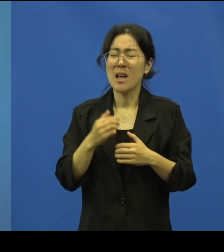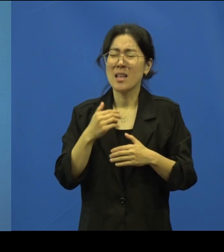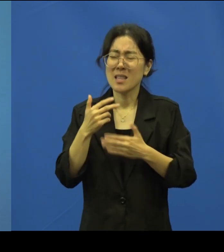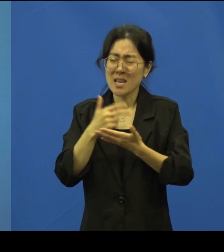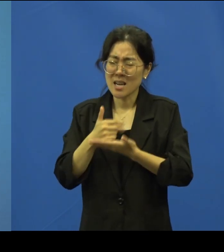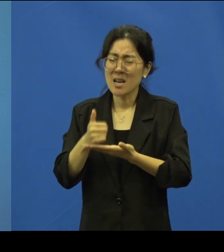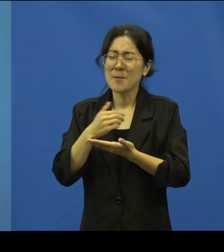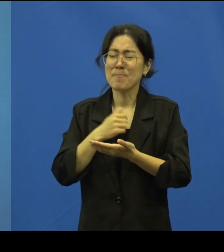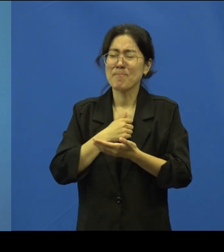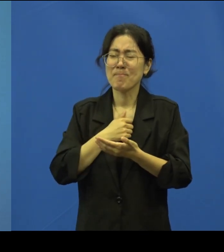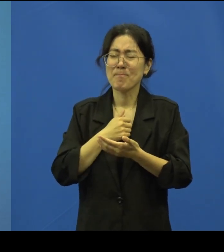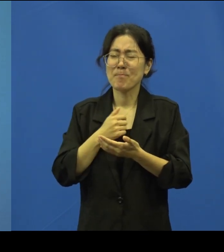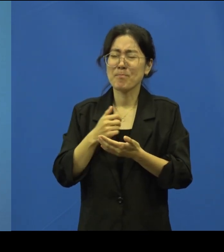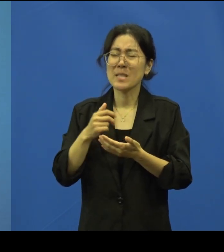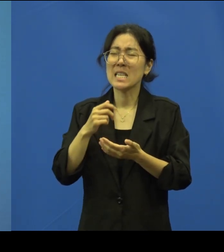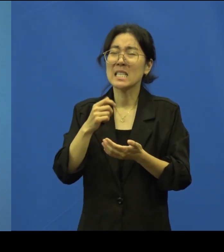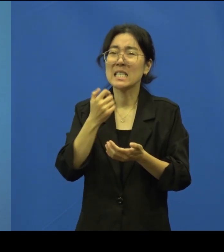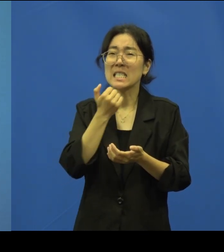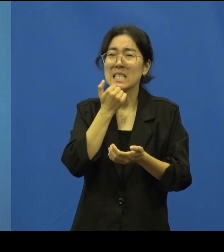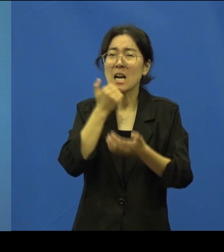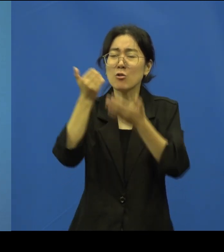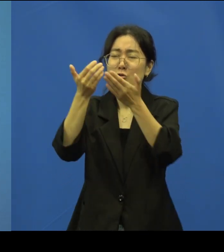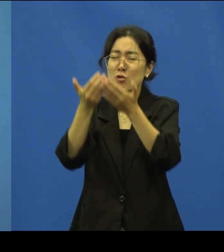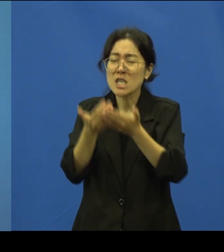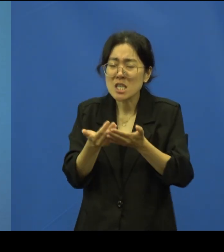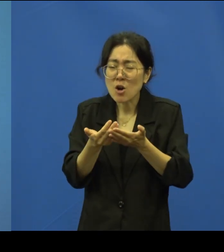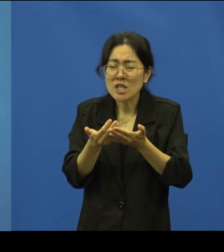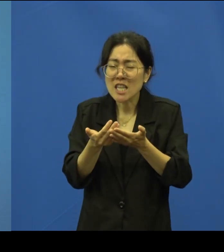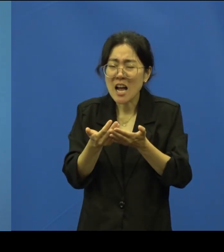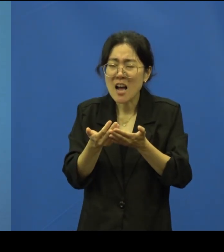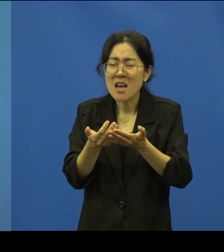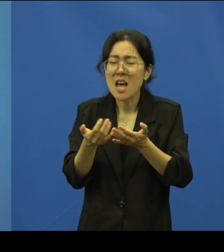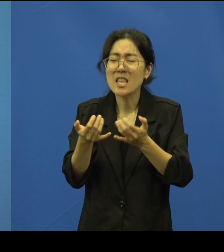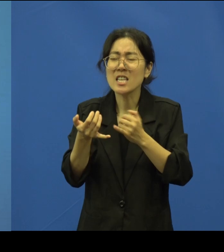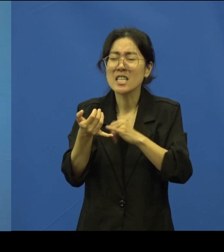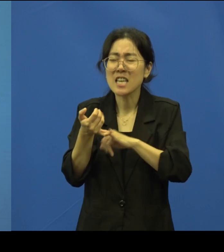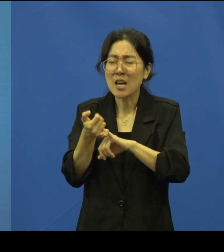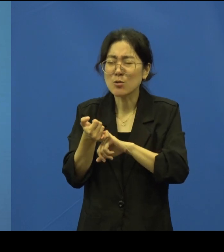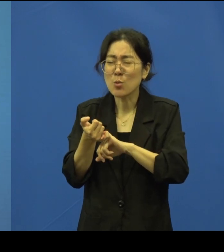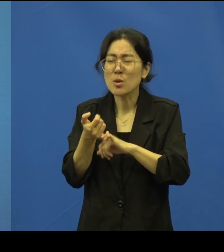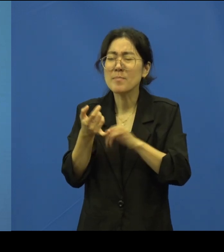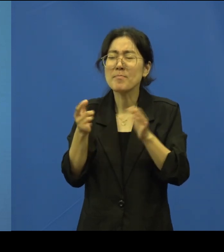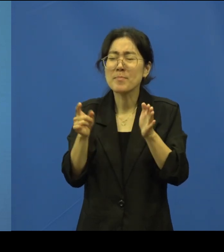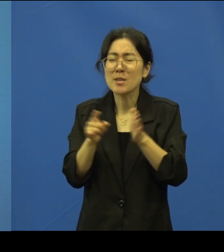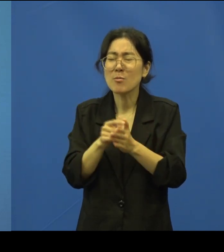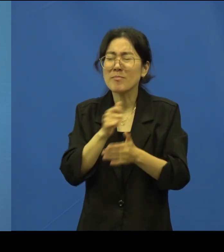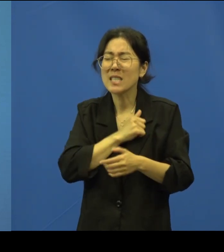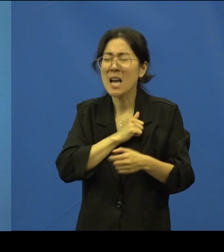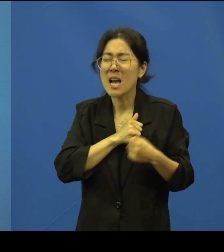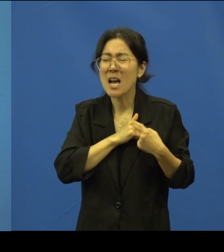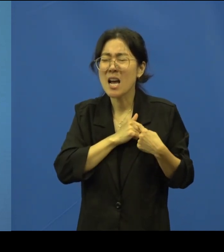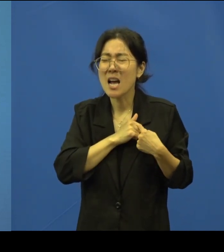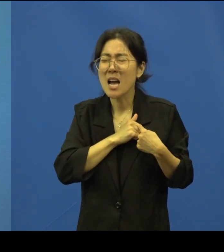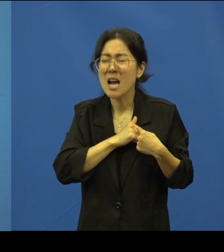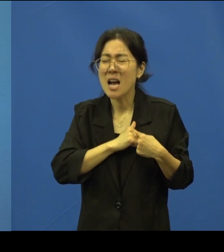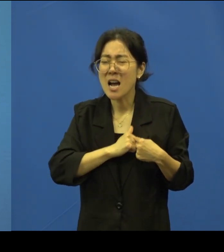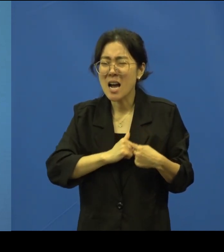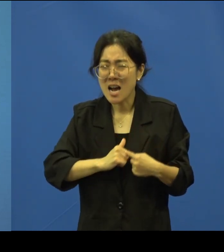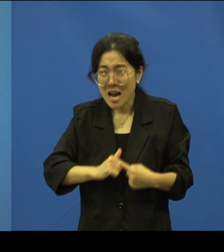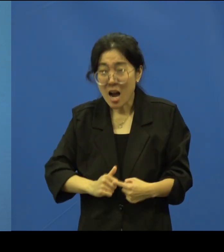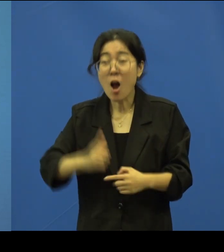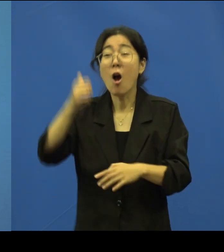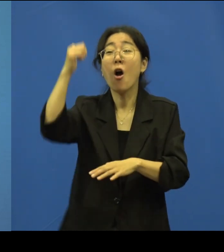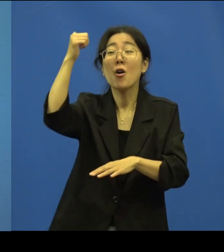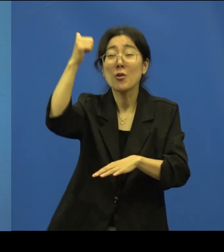복 주고 복 줄 것이다. 그가 큰 민족을 이룰 것이고 천하 만민이 그를 통해 복을